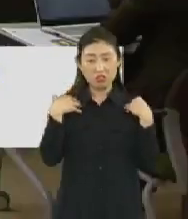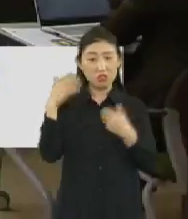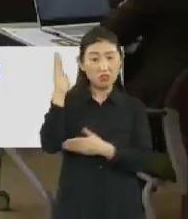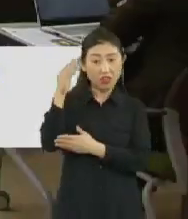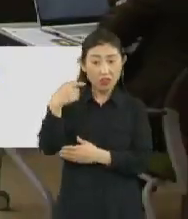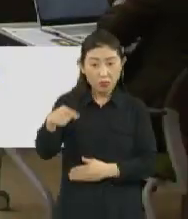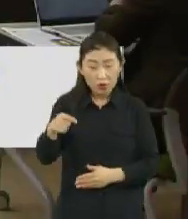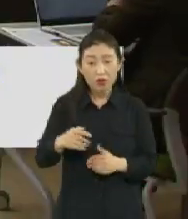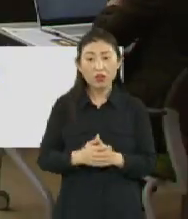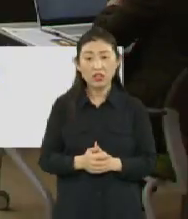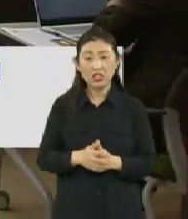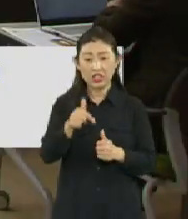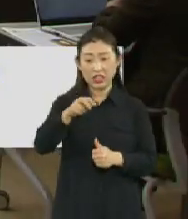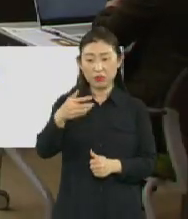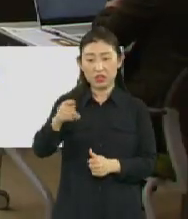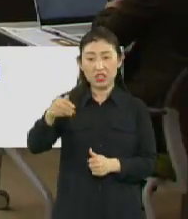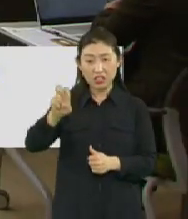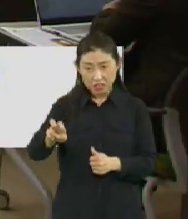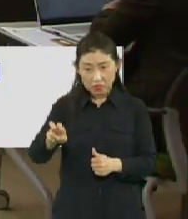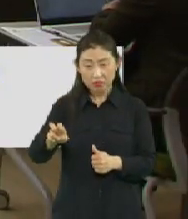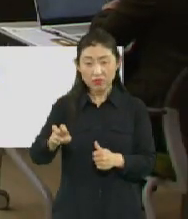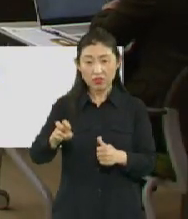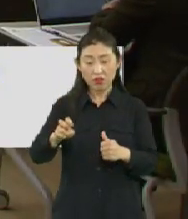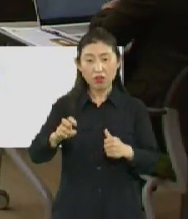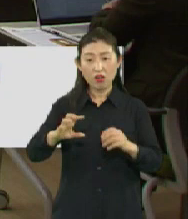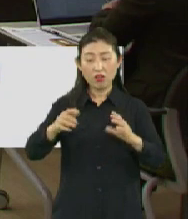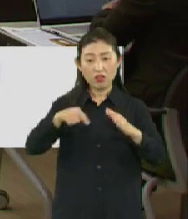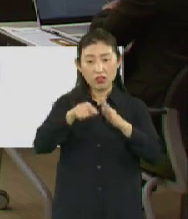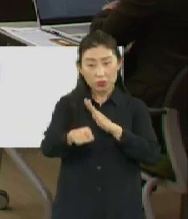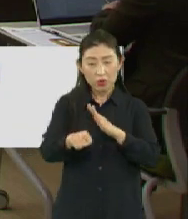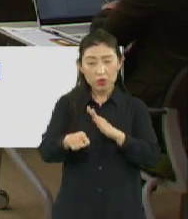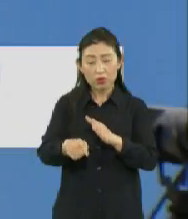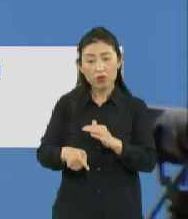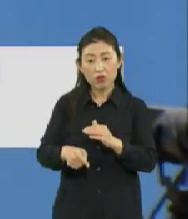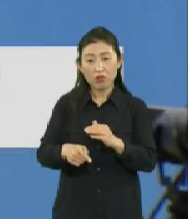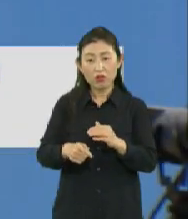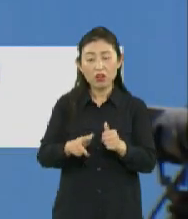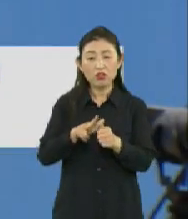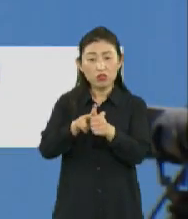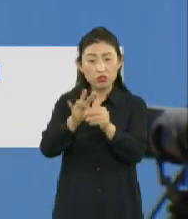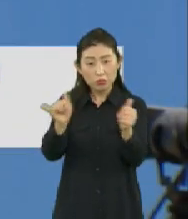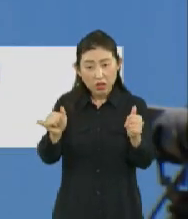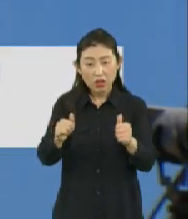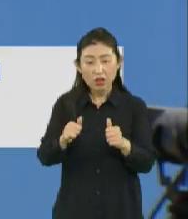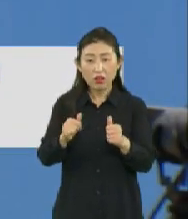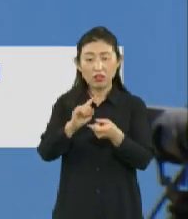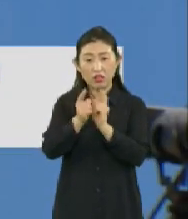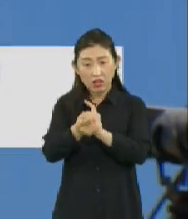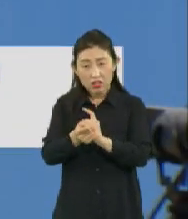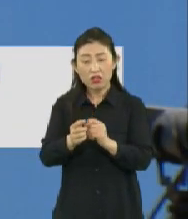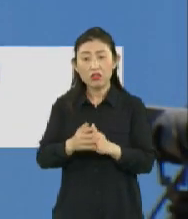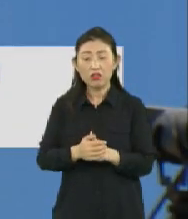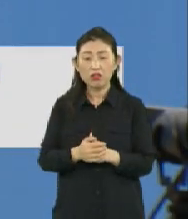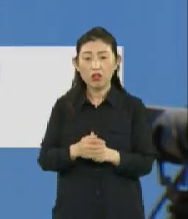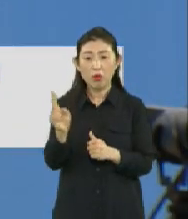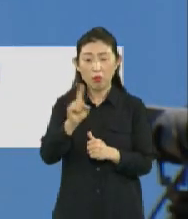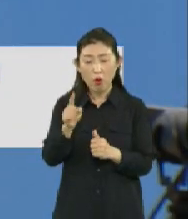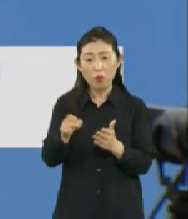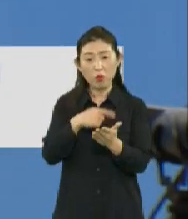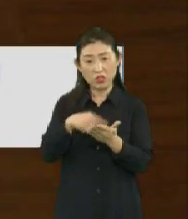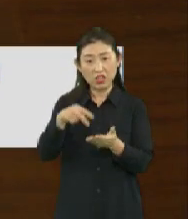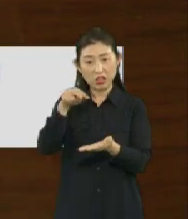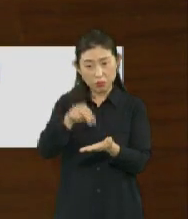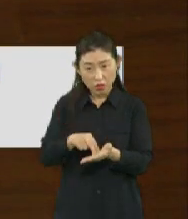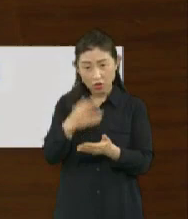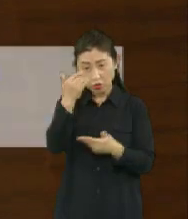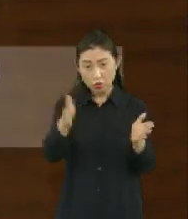기자회견을 열고 김태흠 의원에 대한 당 지도부의 출마 권유는 김 의원의 원내대표 출마 의지를 꺾는 대신 보상